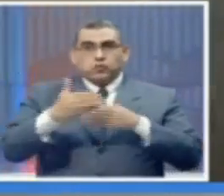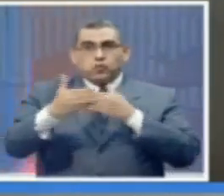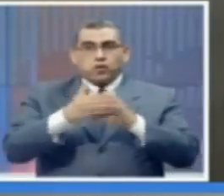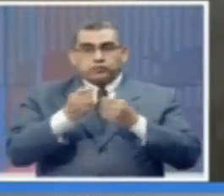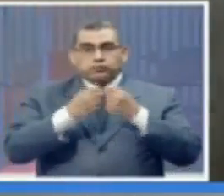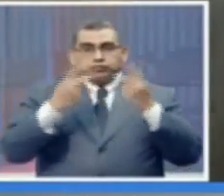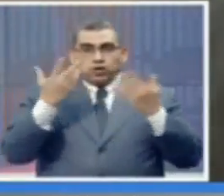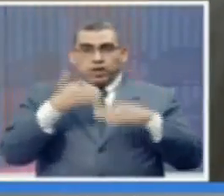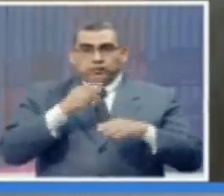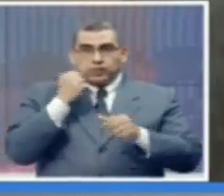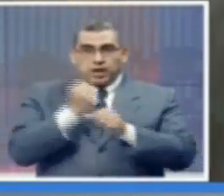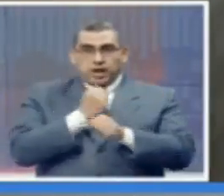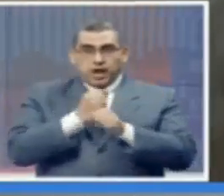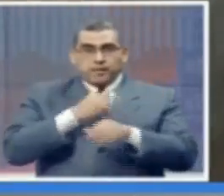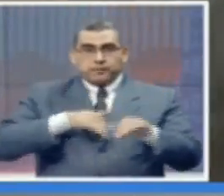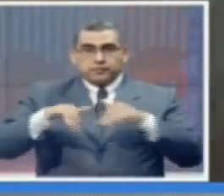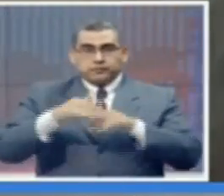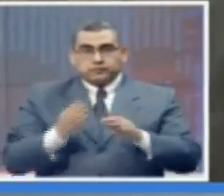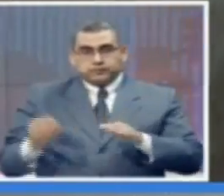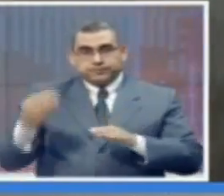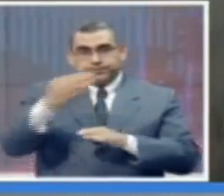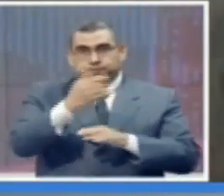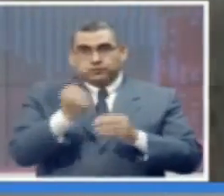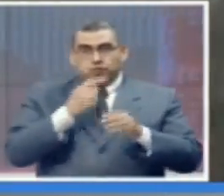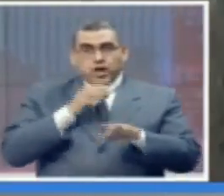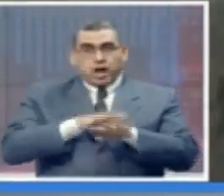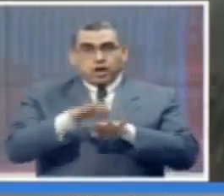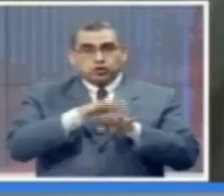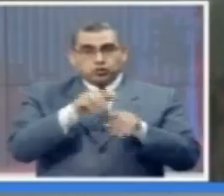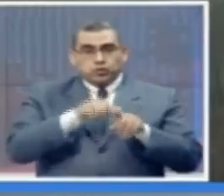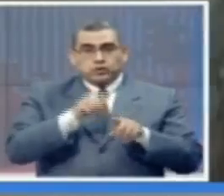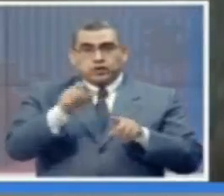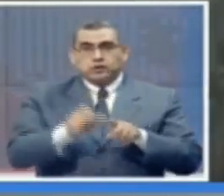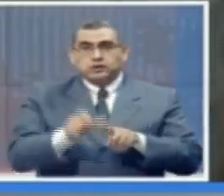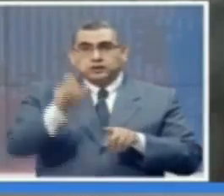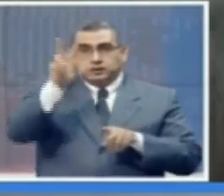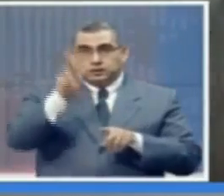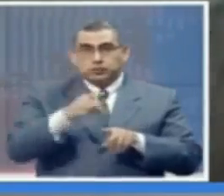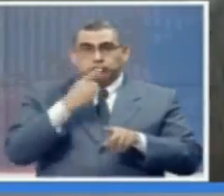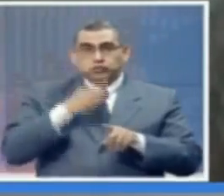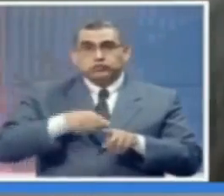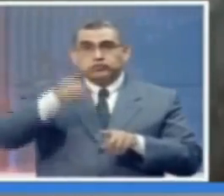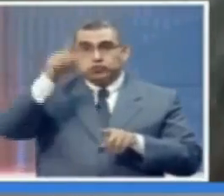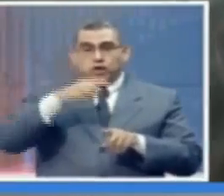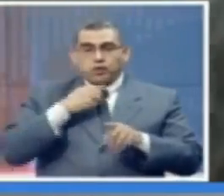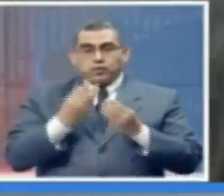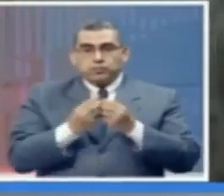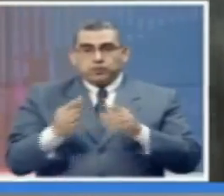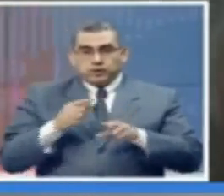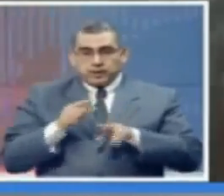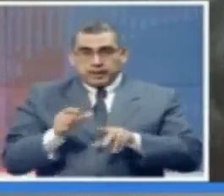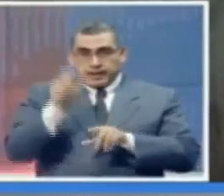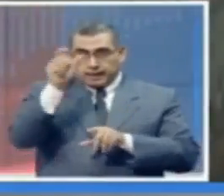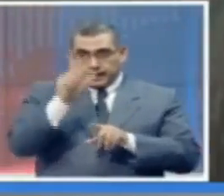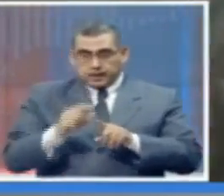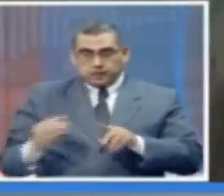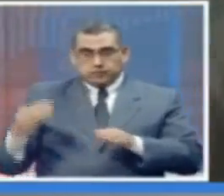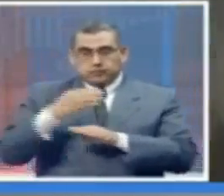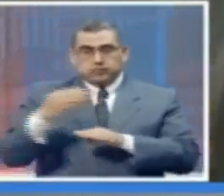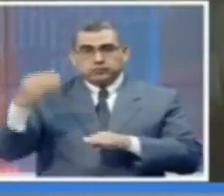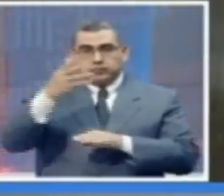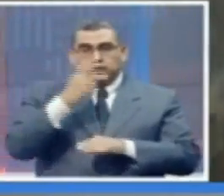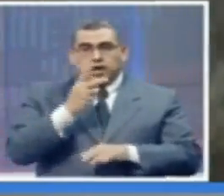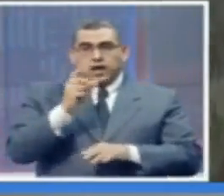الانتهاء من تنفيذ محاور عرضية من أسوان وحتى الدلتا تربط بين الطرق الحيوية الكبرى بمسافة